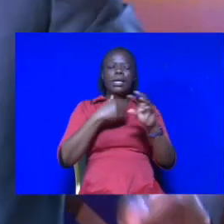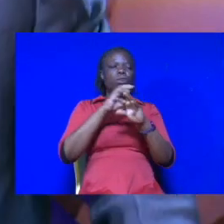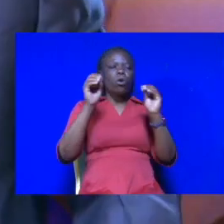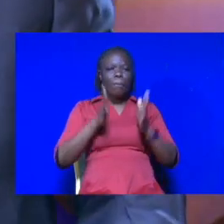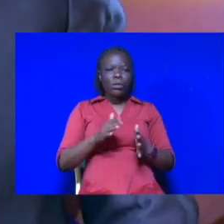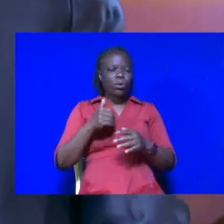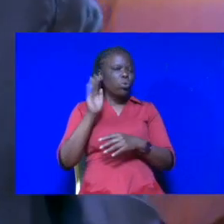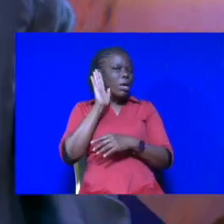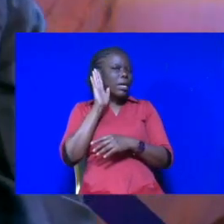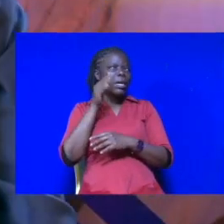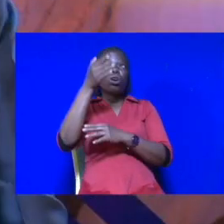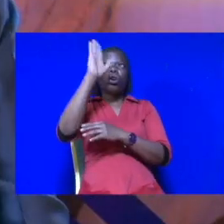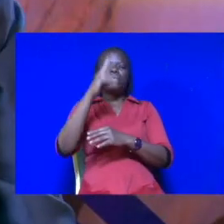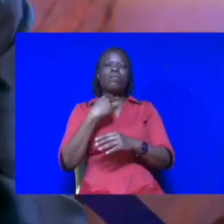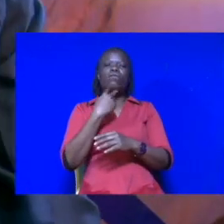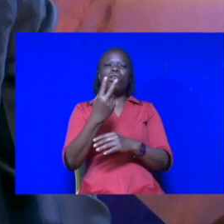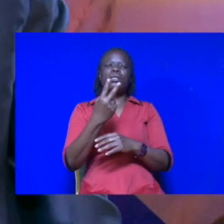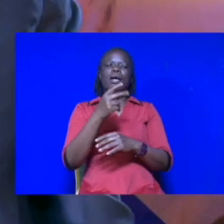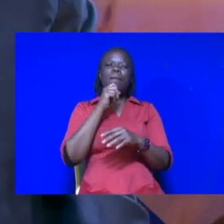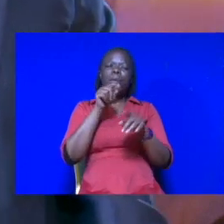sauti. Ndugu zangu,